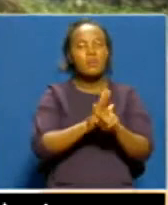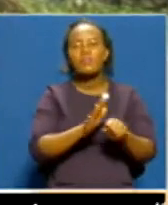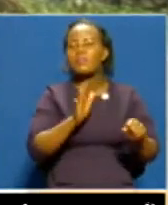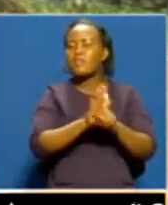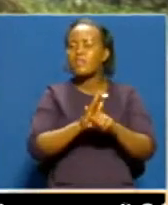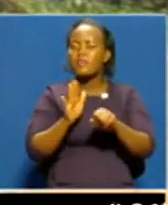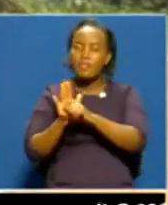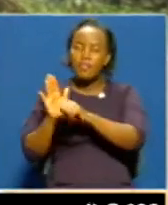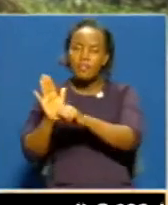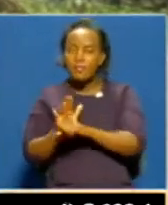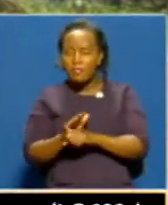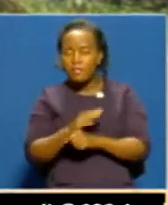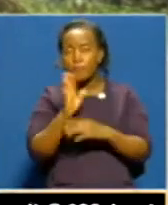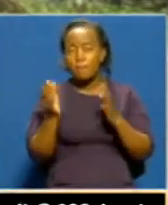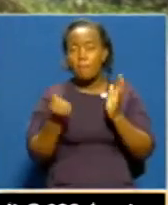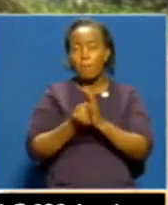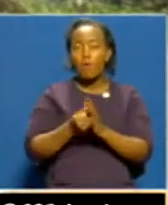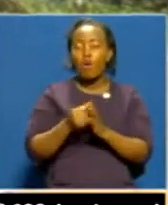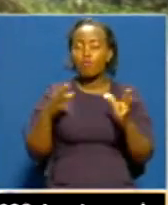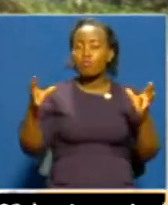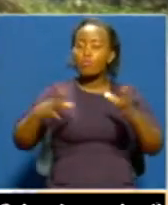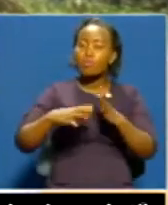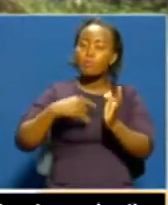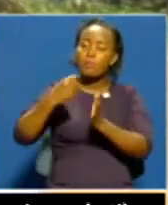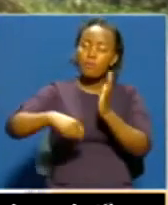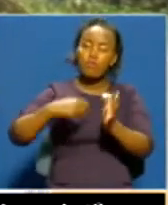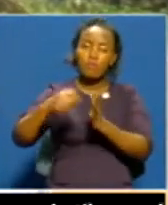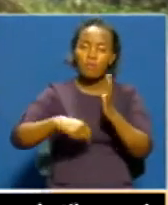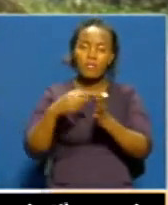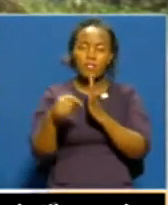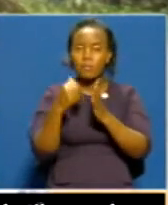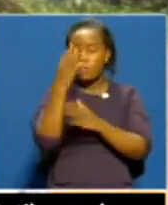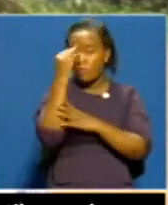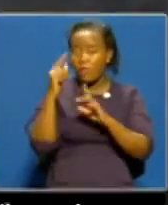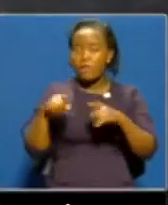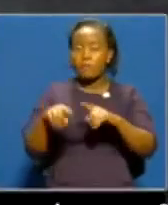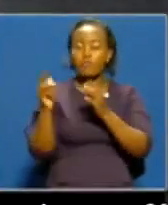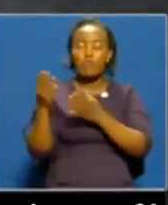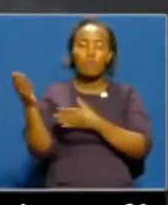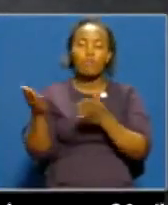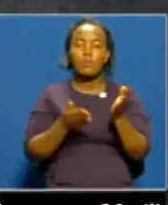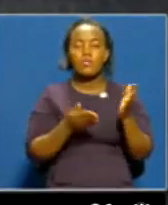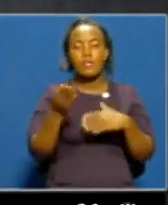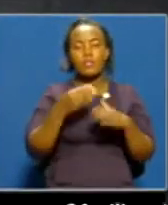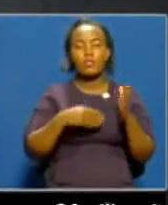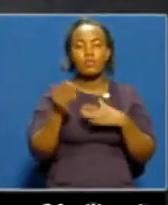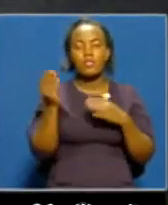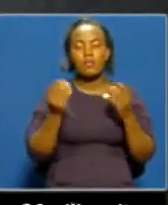Nissan. Hiyo manufacturers wote, manake wale manufacturers ndio wanakuja kuuza magari hapa nchini.